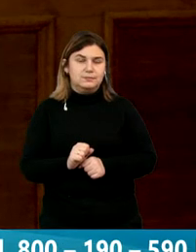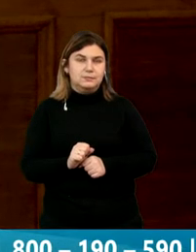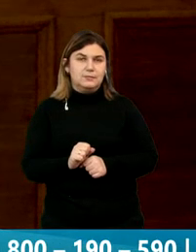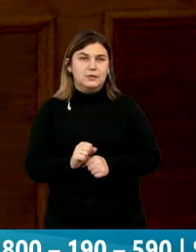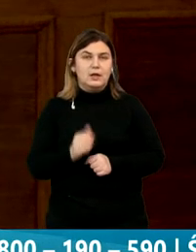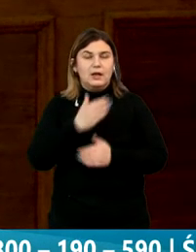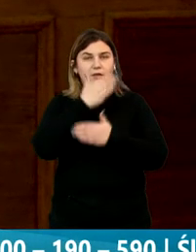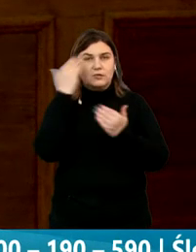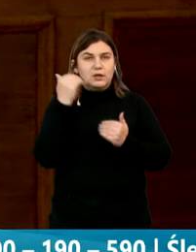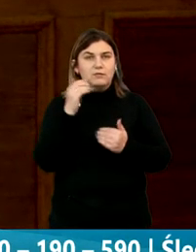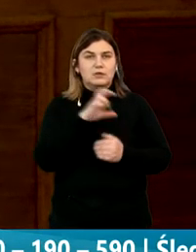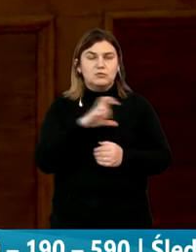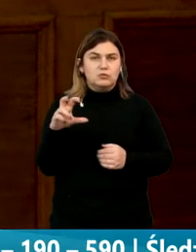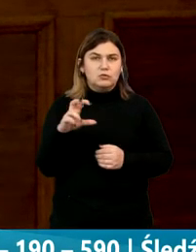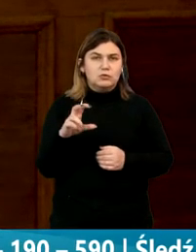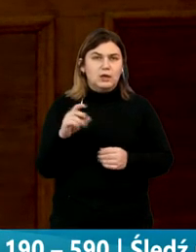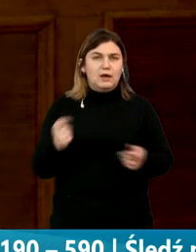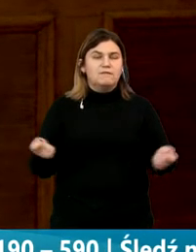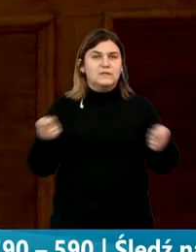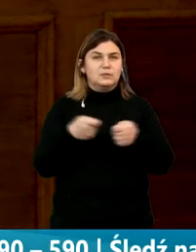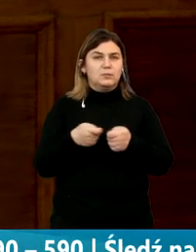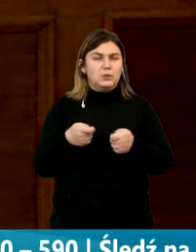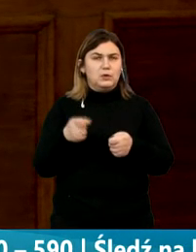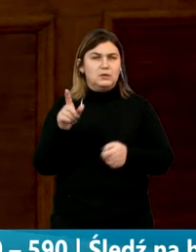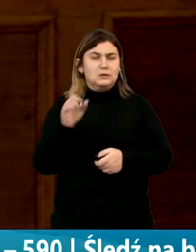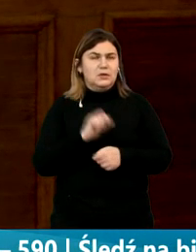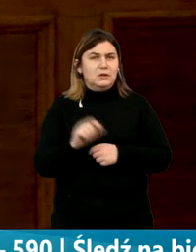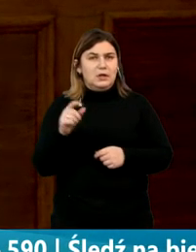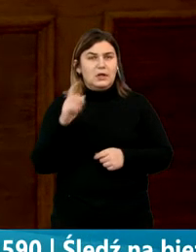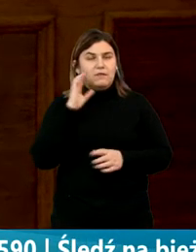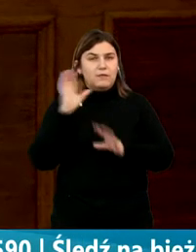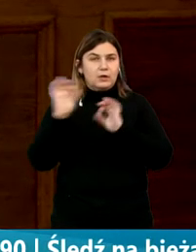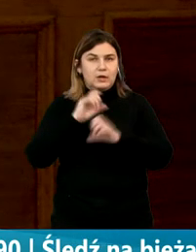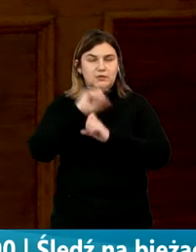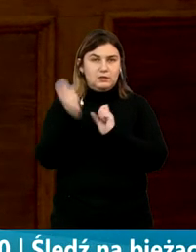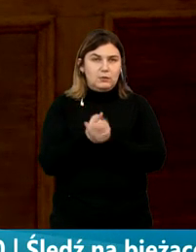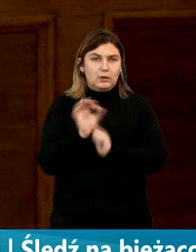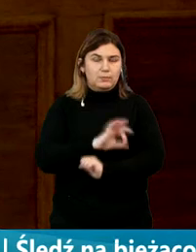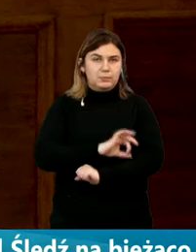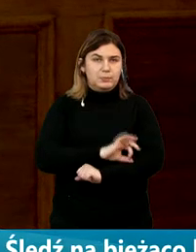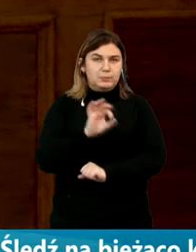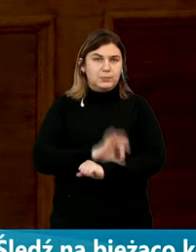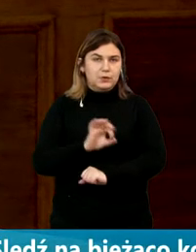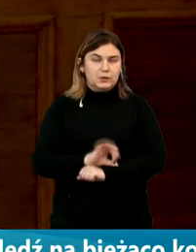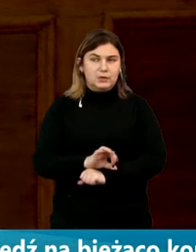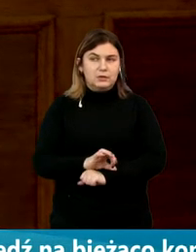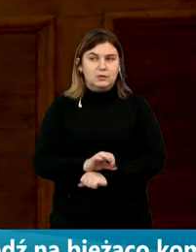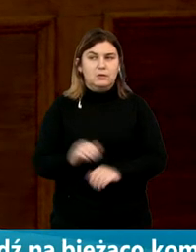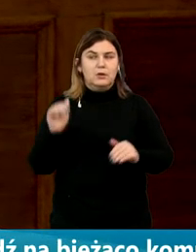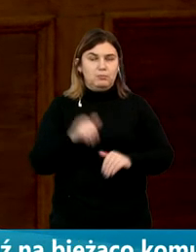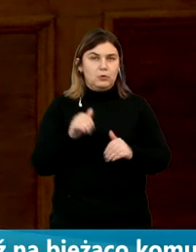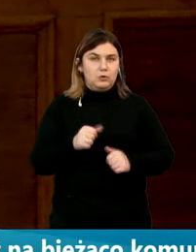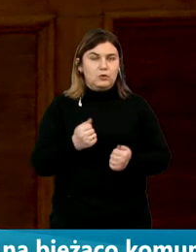Nie wiem, czy dotrze Pan do takiej spójnej informacji gdzieś w internecie na temat całości projektu. Pewnie może być to